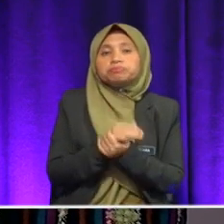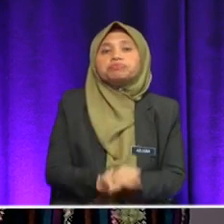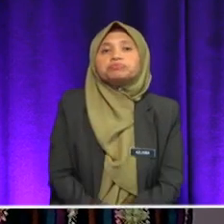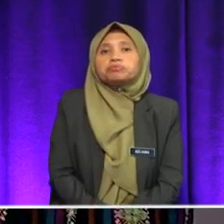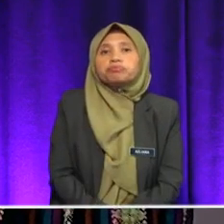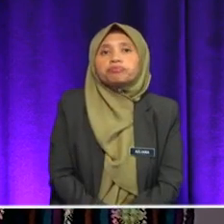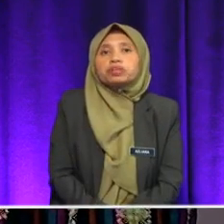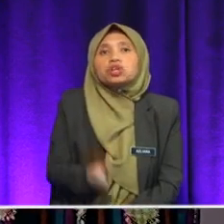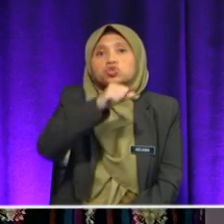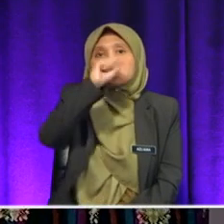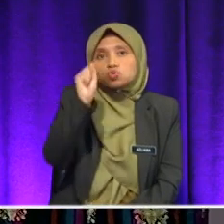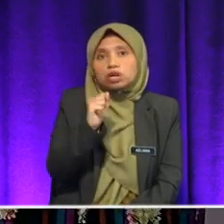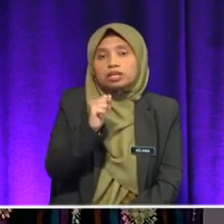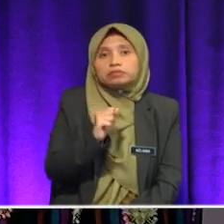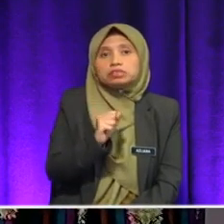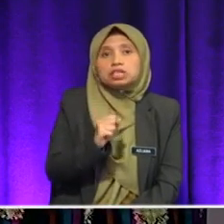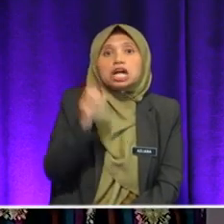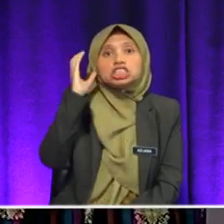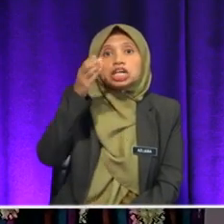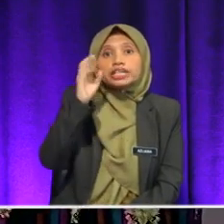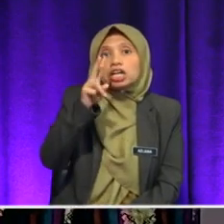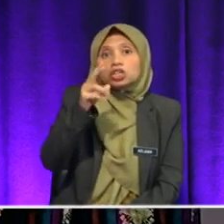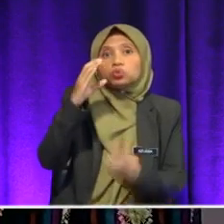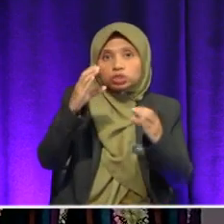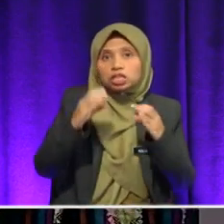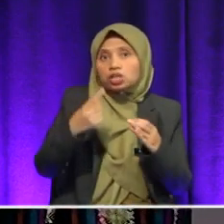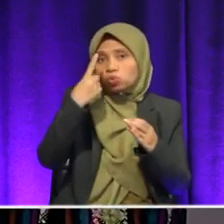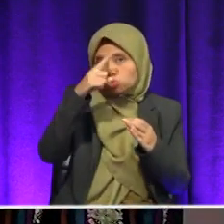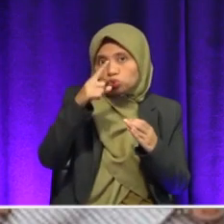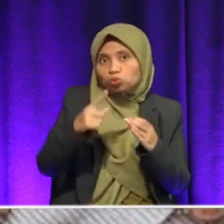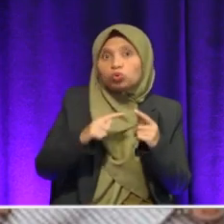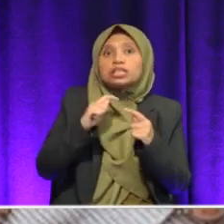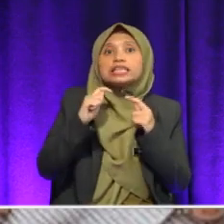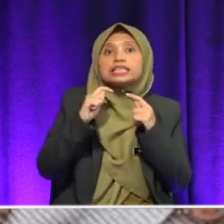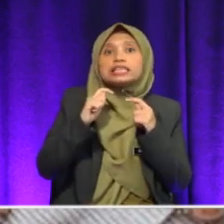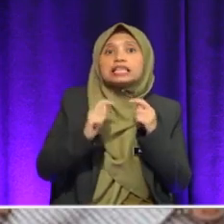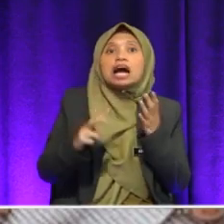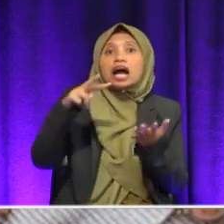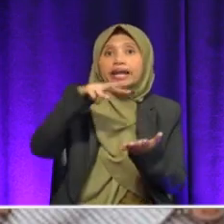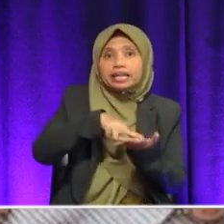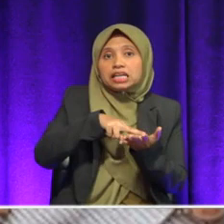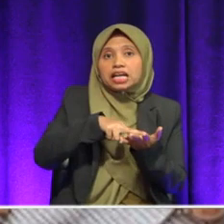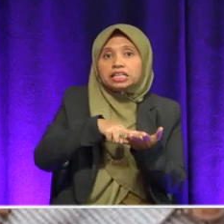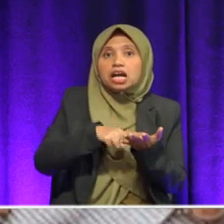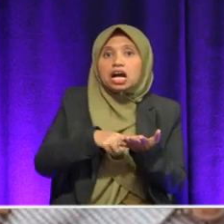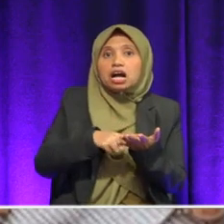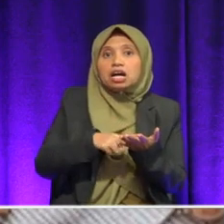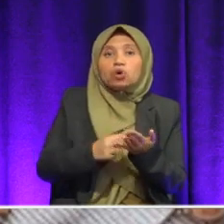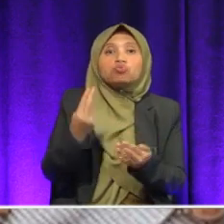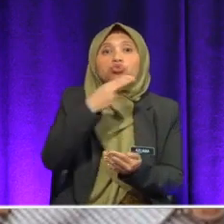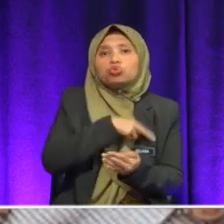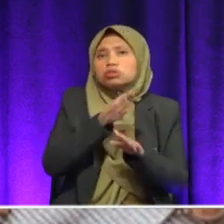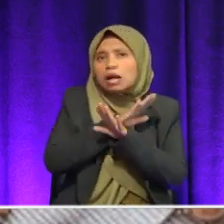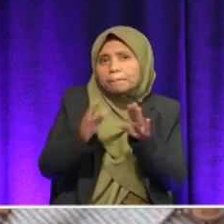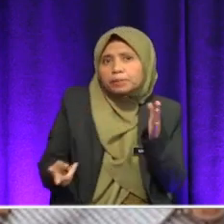kesoalan seterusnya cadangkan dulu cari untuk meningkatkan keuntungan tanpa menaikkan harga jual jadi